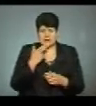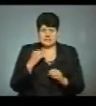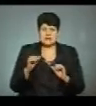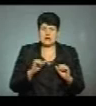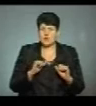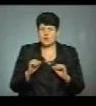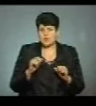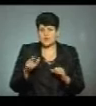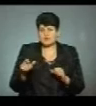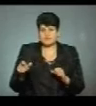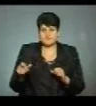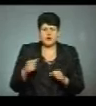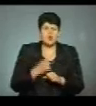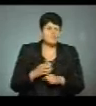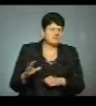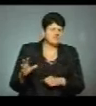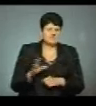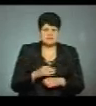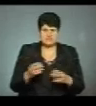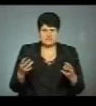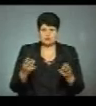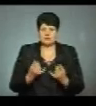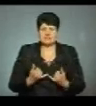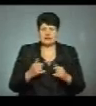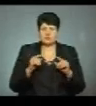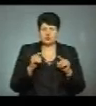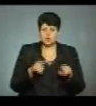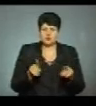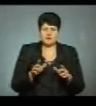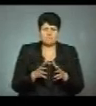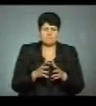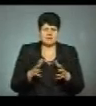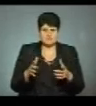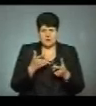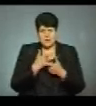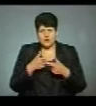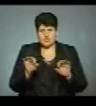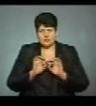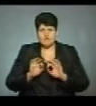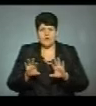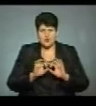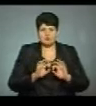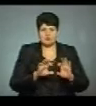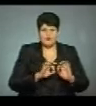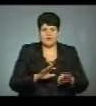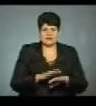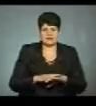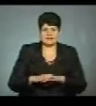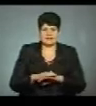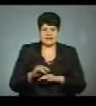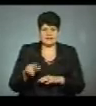уряд робить все необхідне для того, щоб максимально інформувати населення,